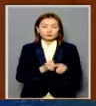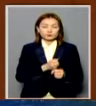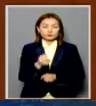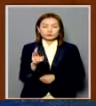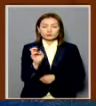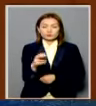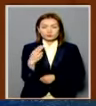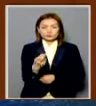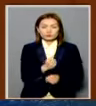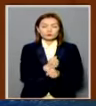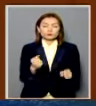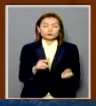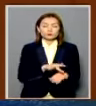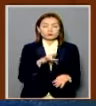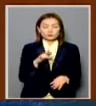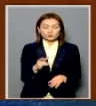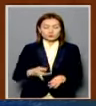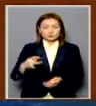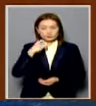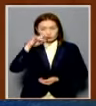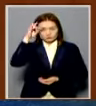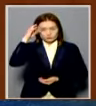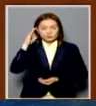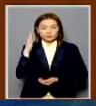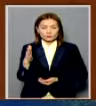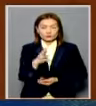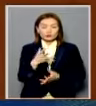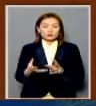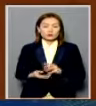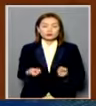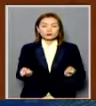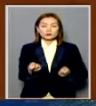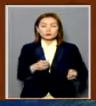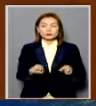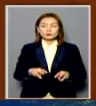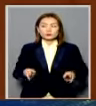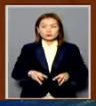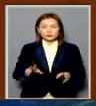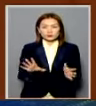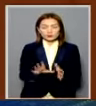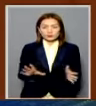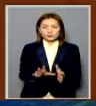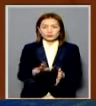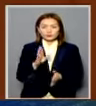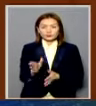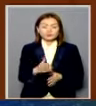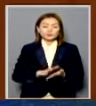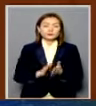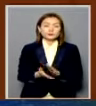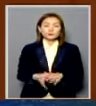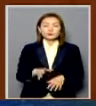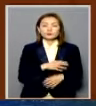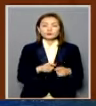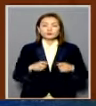назначение Национального ядерного центра Республики Казахстан подведомственного Министерству энергетики. Эта организация